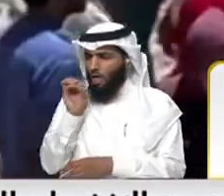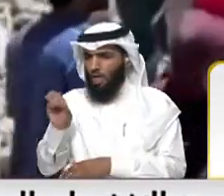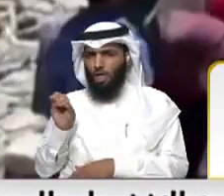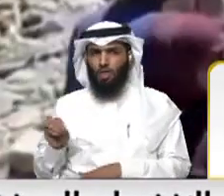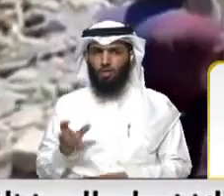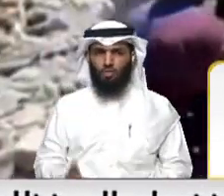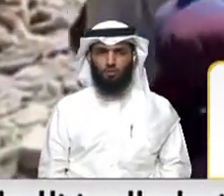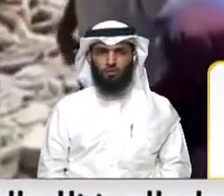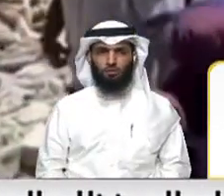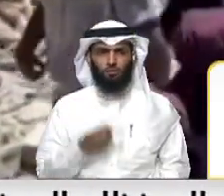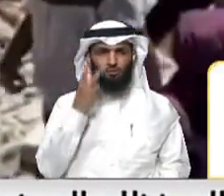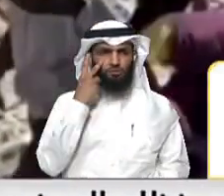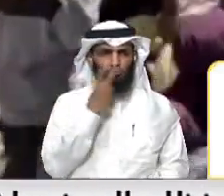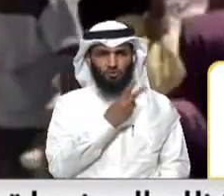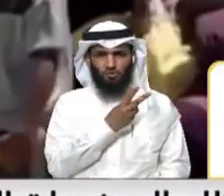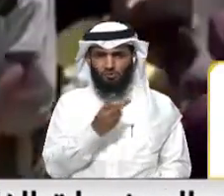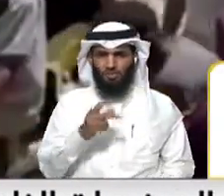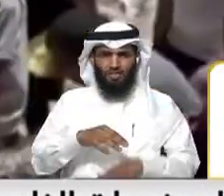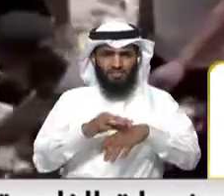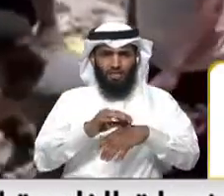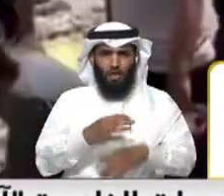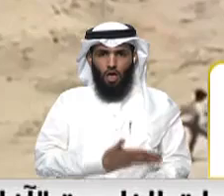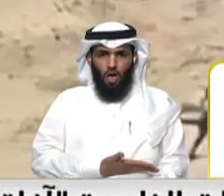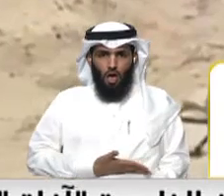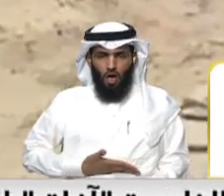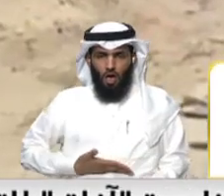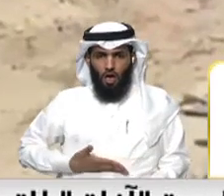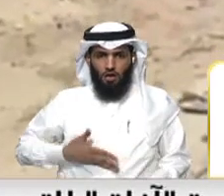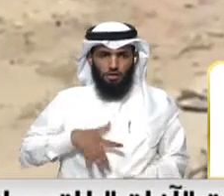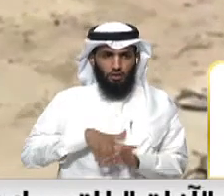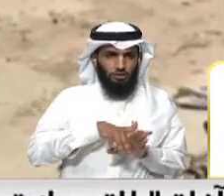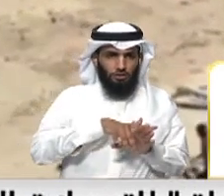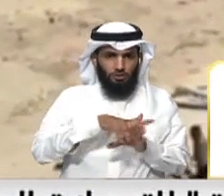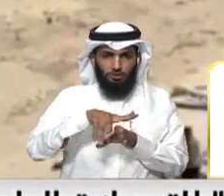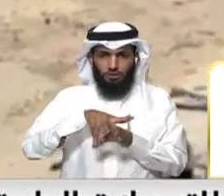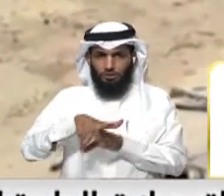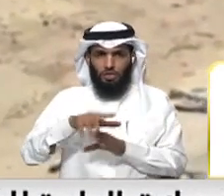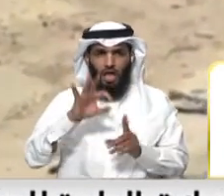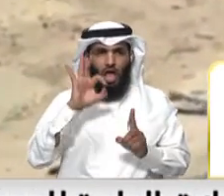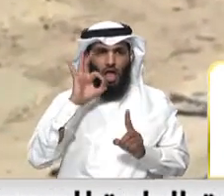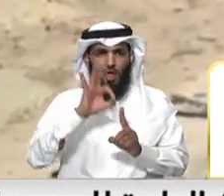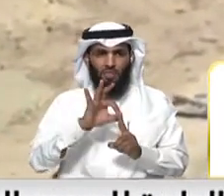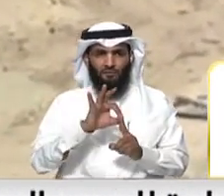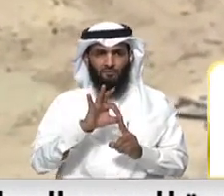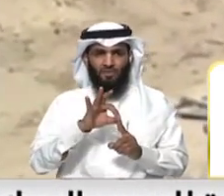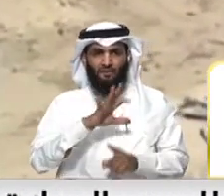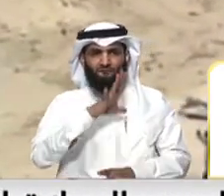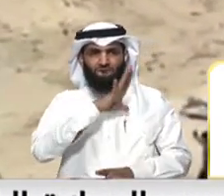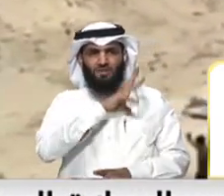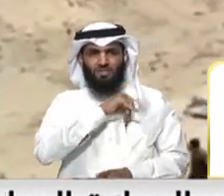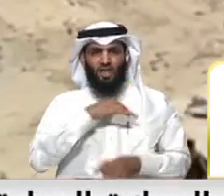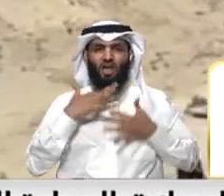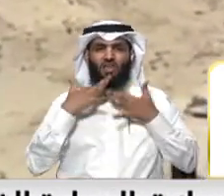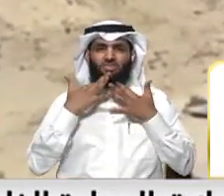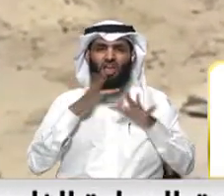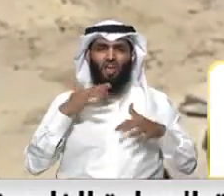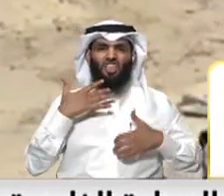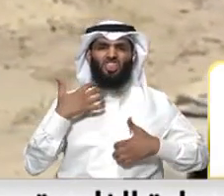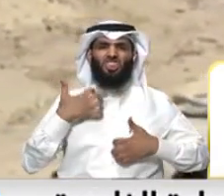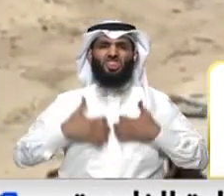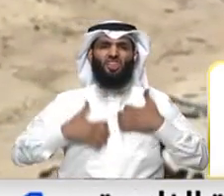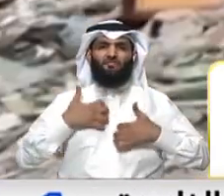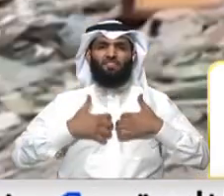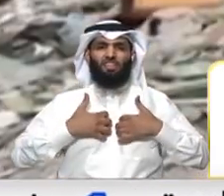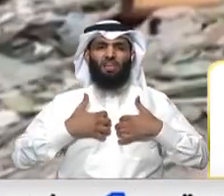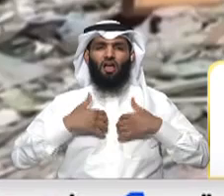الامعان في تجويع المدنيين هدفه كسر ارادتهم وتحطيمه هم نفسيا وجسديا